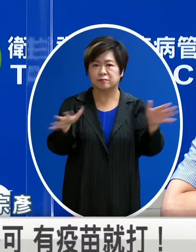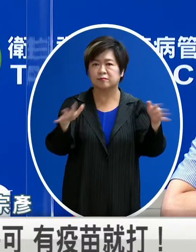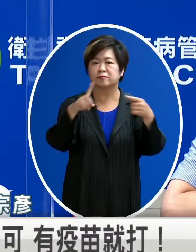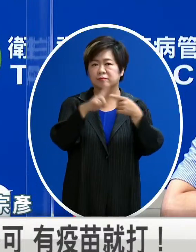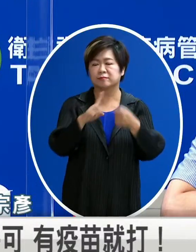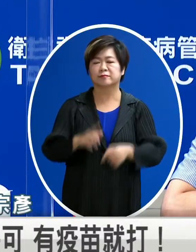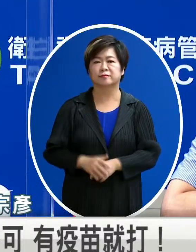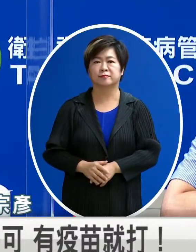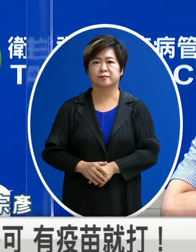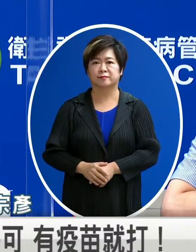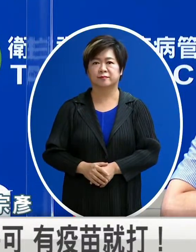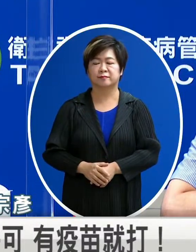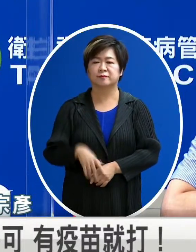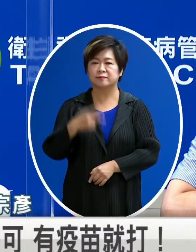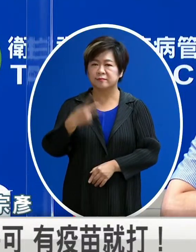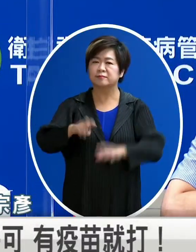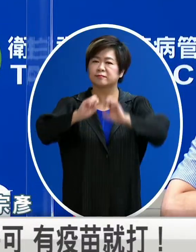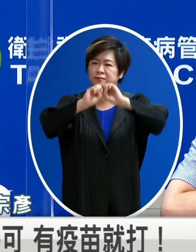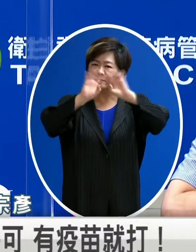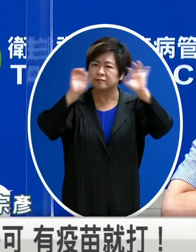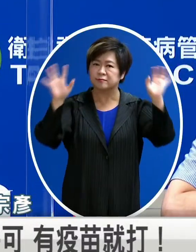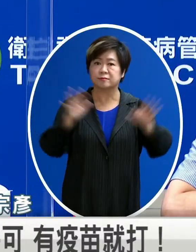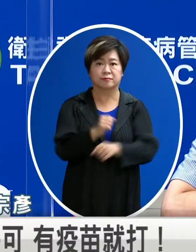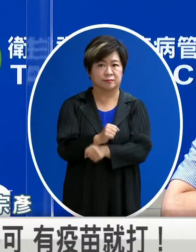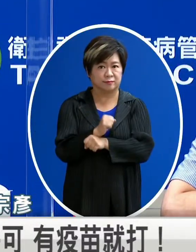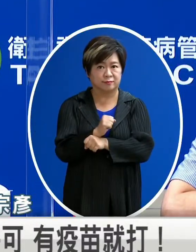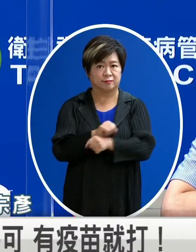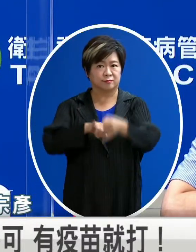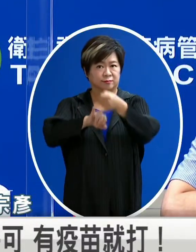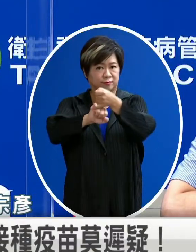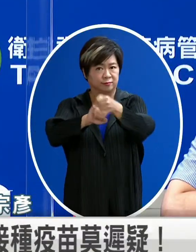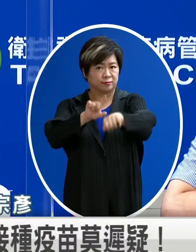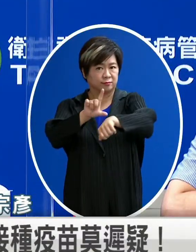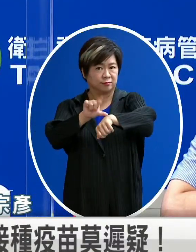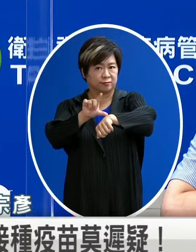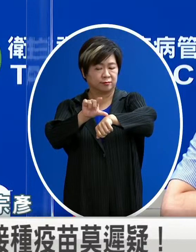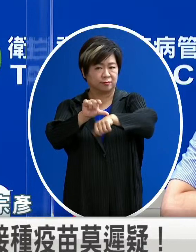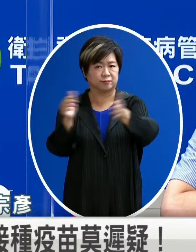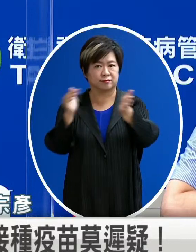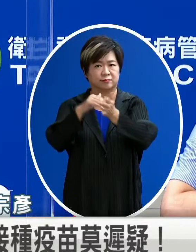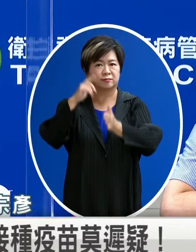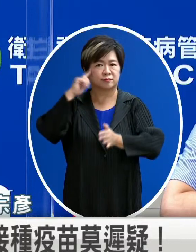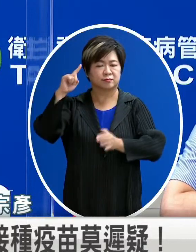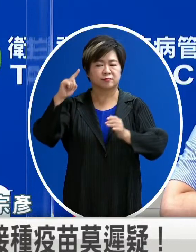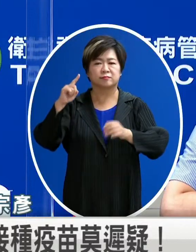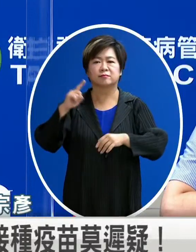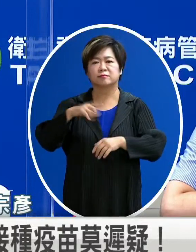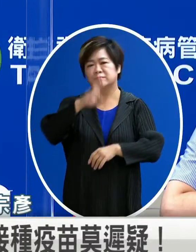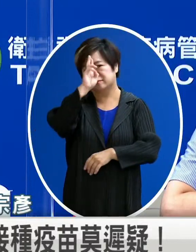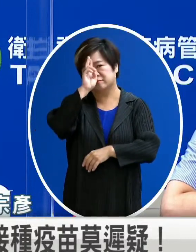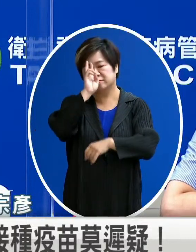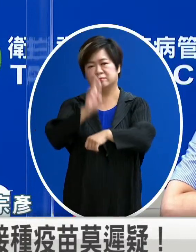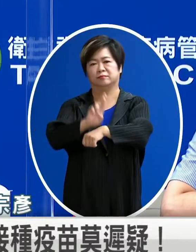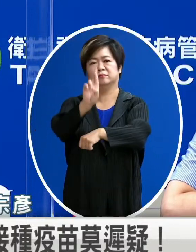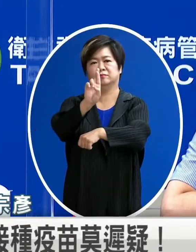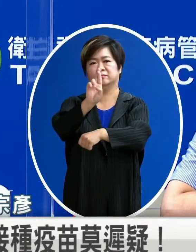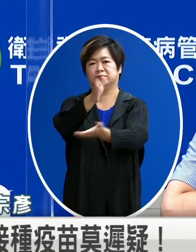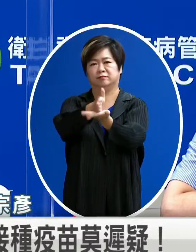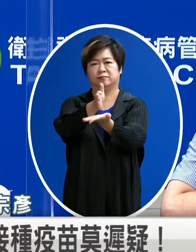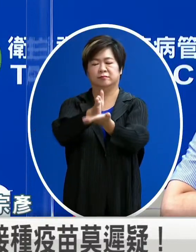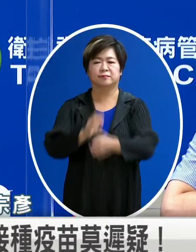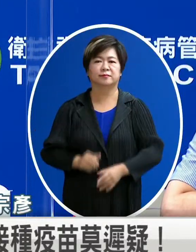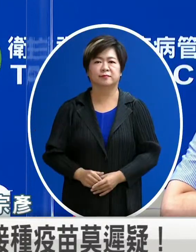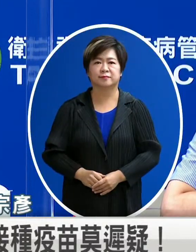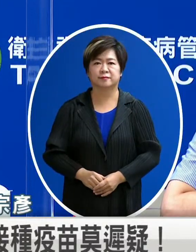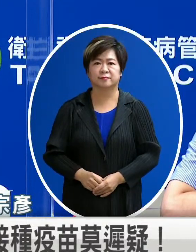664000多人。那我们再次的提醒大家，这个预约的时间是到明天的中午12点，明天中午